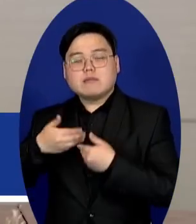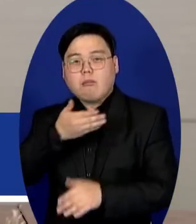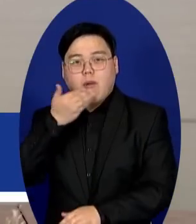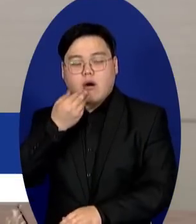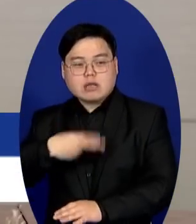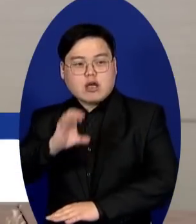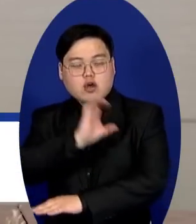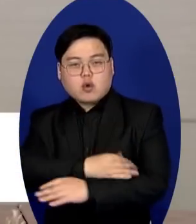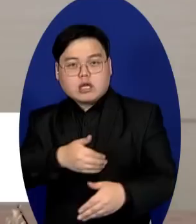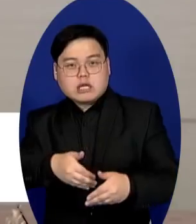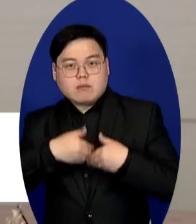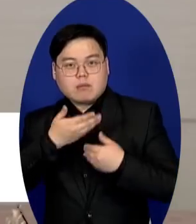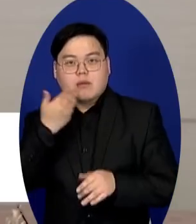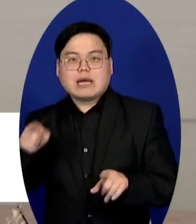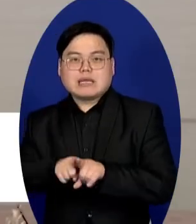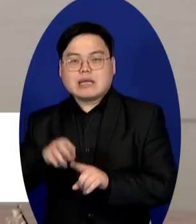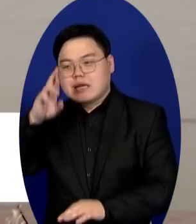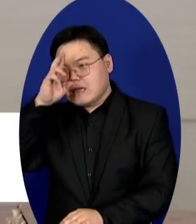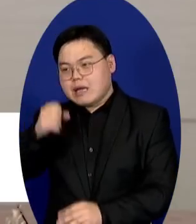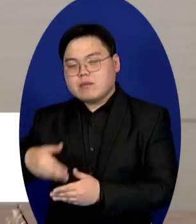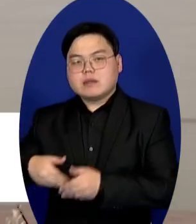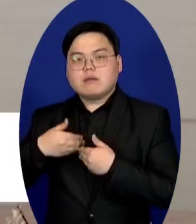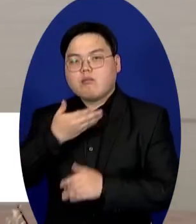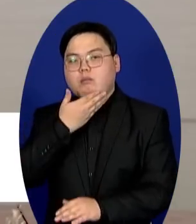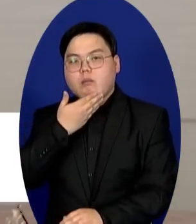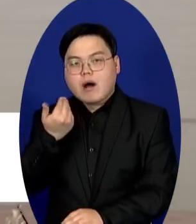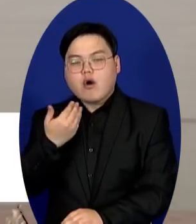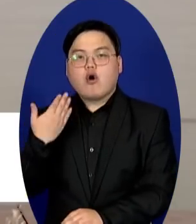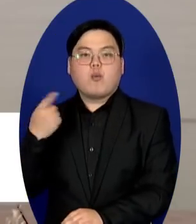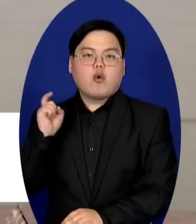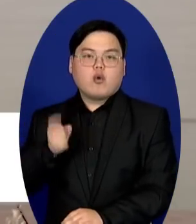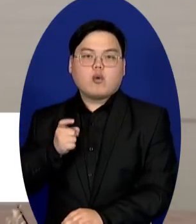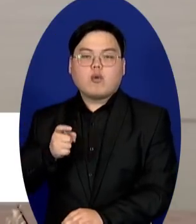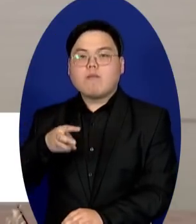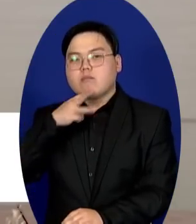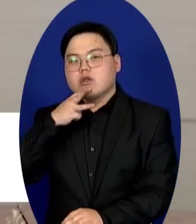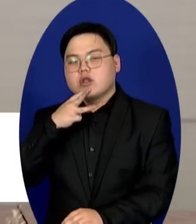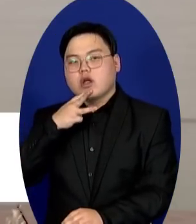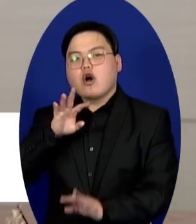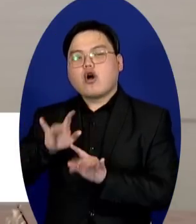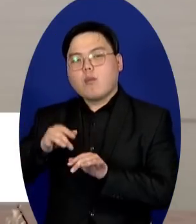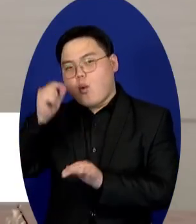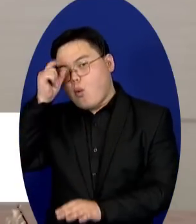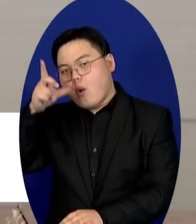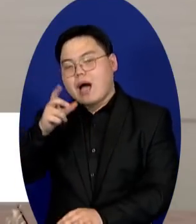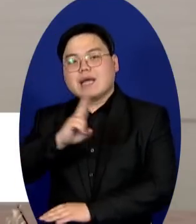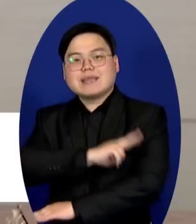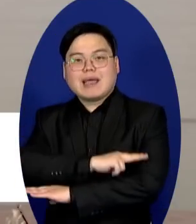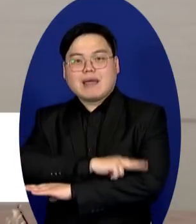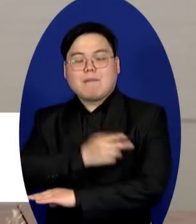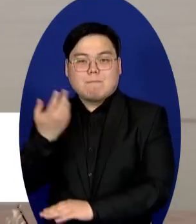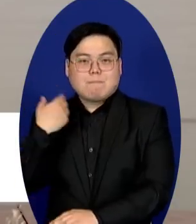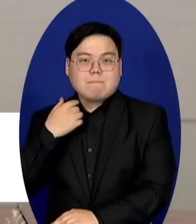ч дэмжлэг алга, ялангуяа яам нас дэмжлэг алга. Хуучин мэдээлэл компьютерийн ухааны тийм юм энэ тэнхмэн